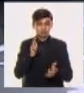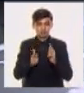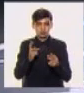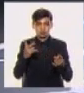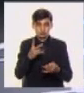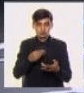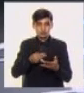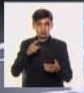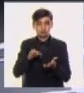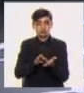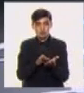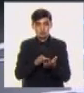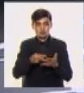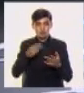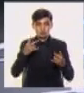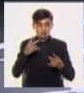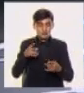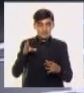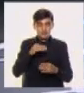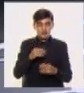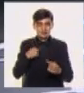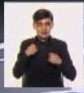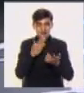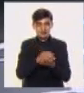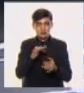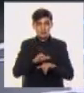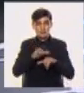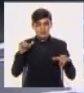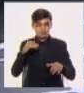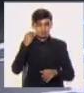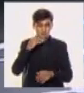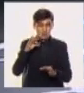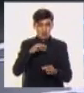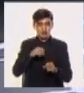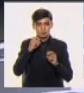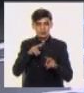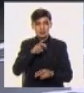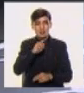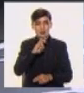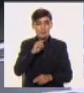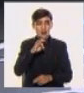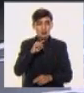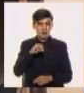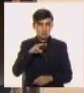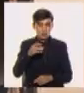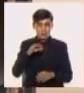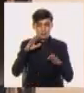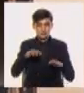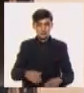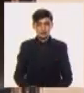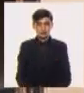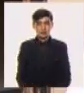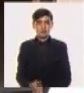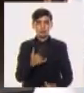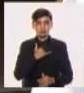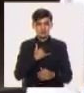действительно нужна срочная диагностика. В стране планируют увеличить мощности спецлабораторий. У нас